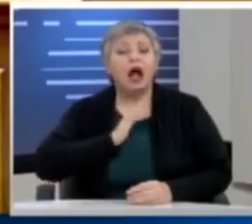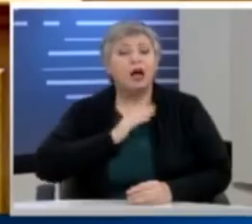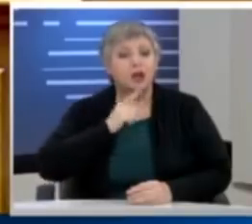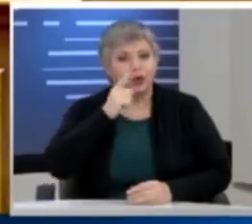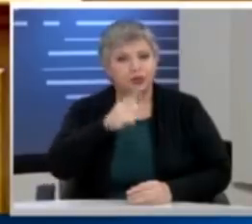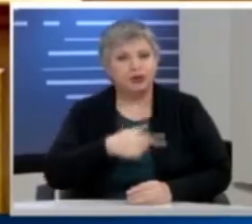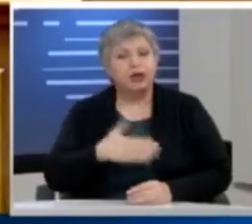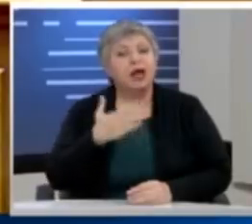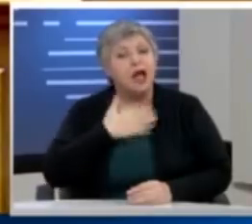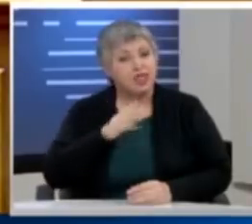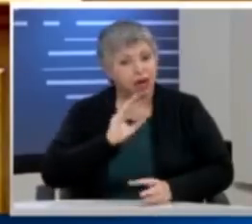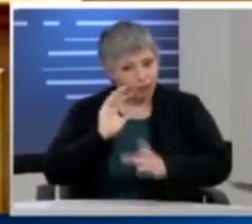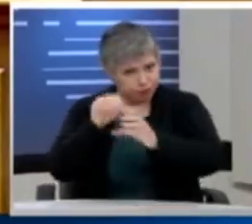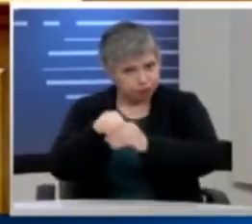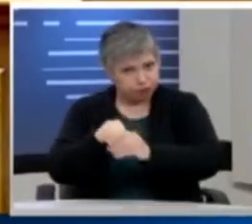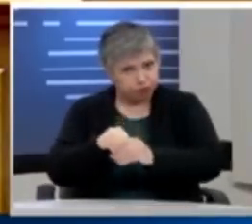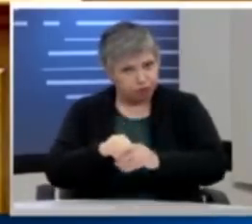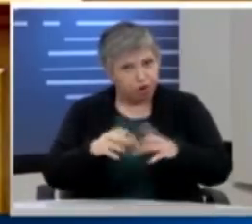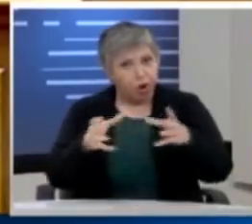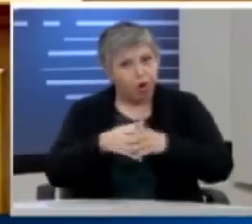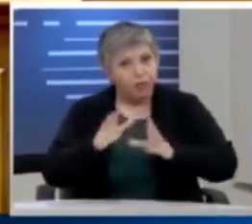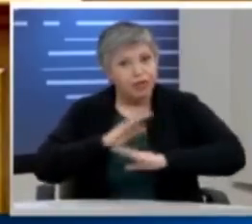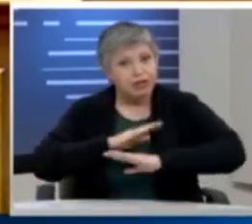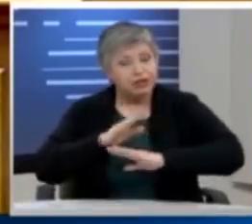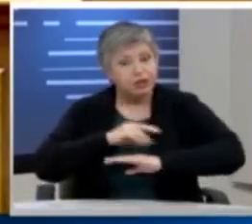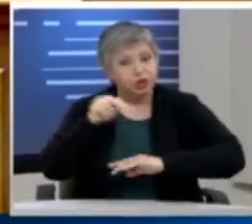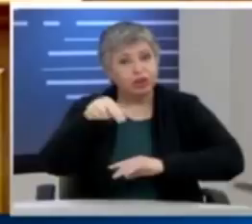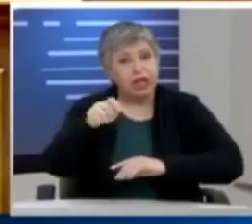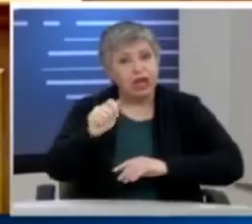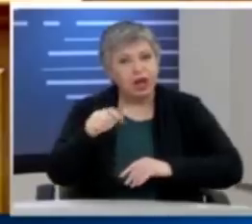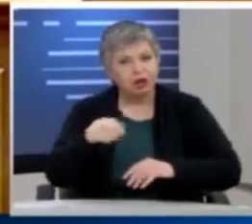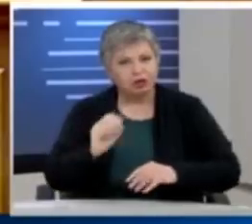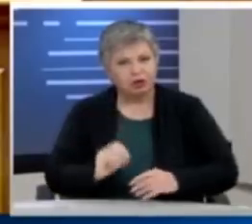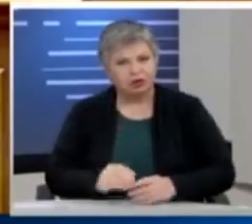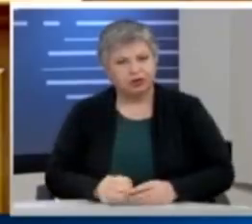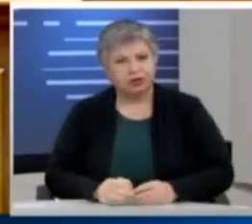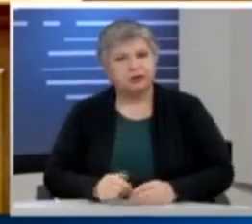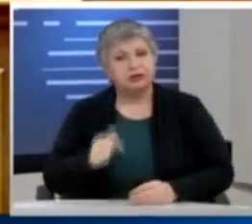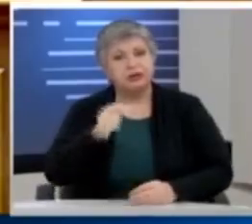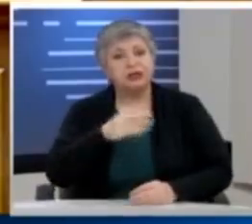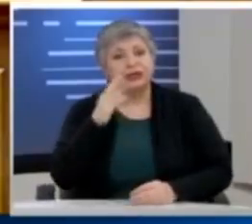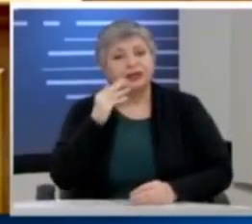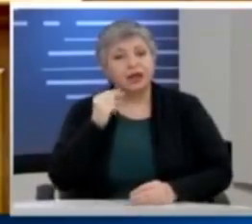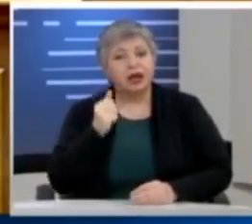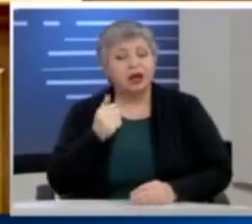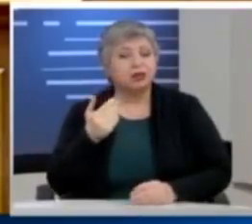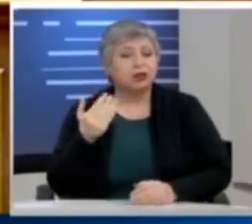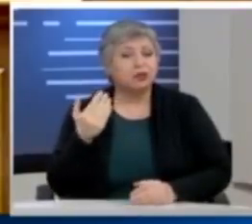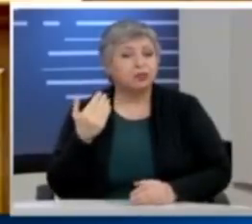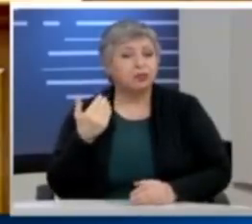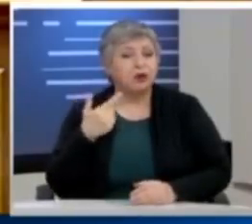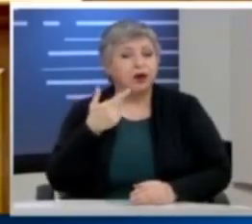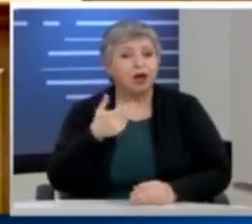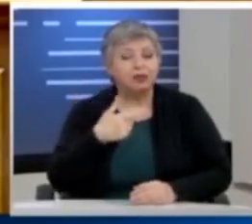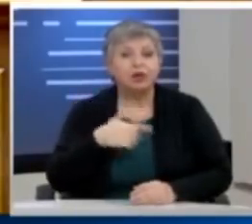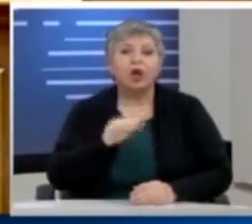να μπει η χώρα του στο ΝΑΤΟ? Ξεχάσατε ότι ακόμα και στο δημοψήφισμα που στήθηκε με το ερώτημα